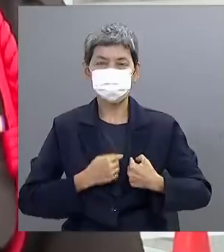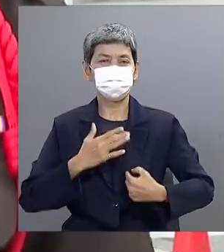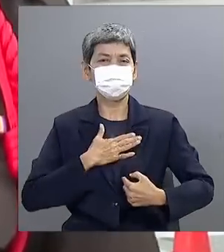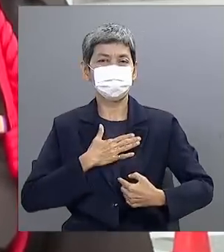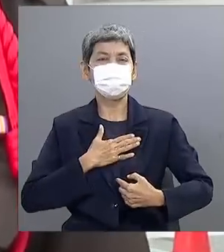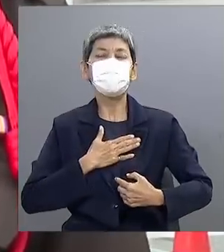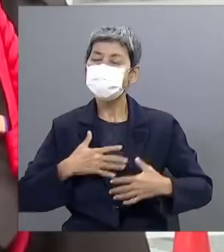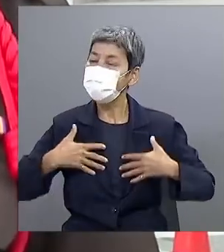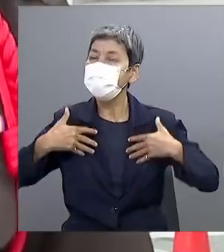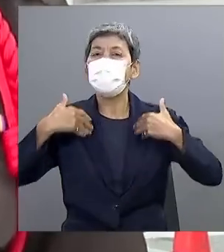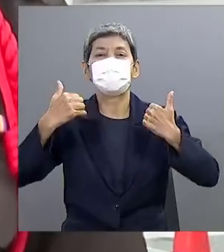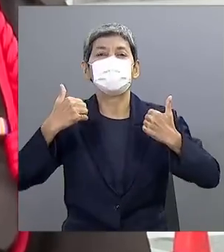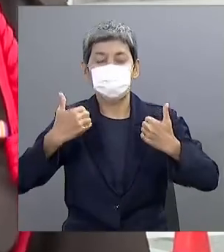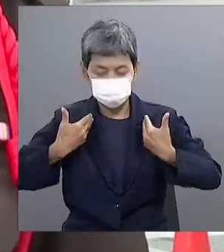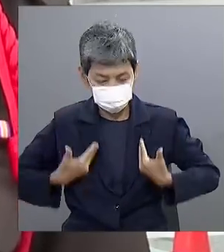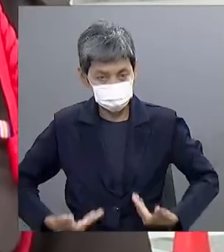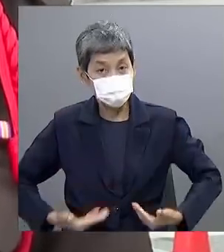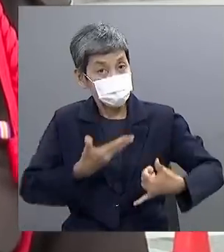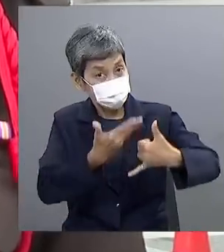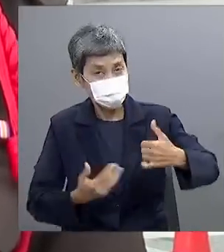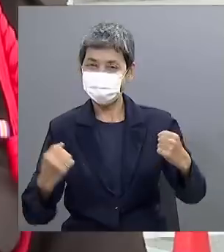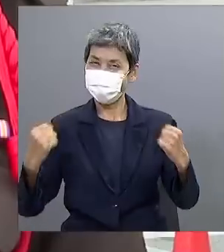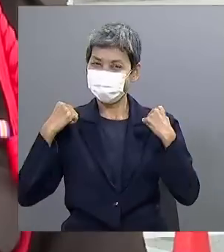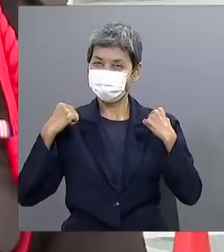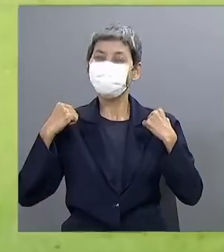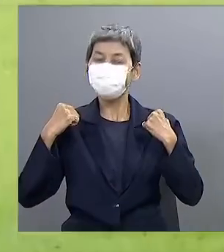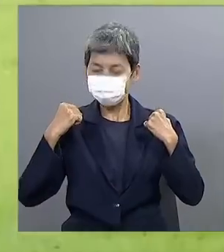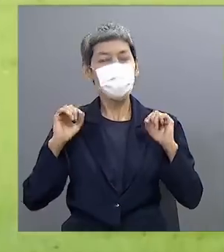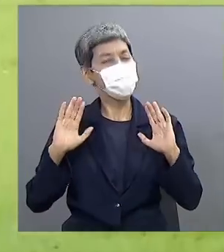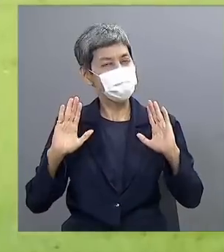นร่างกายแข็งแรงแค่นี้ก็อยู่ได้